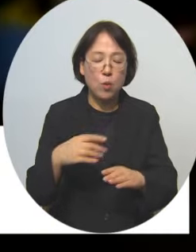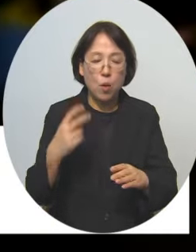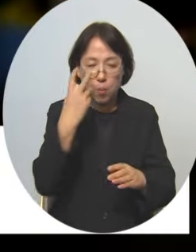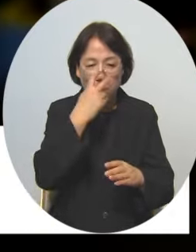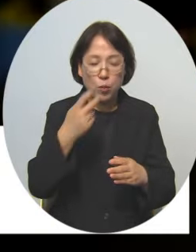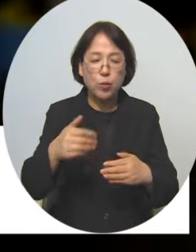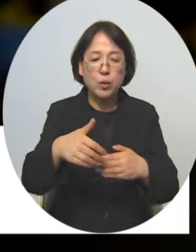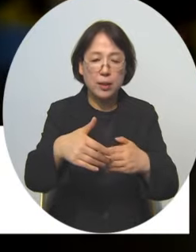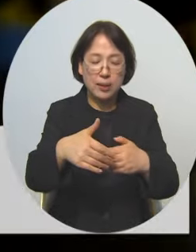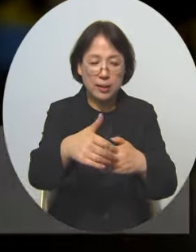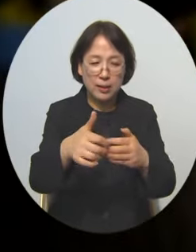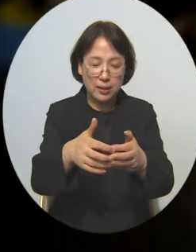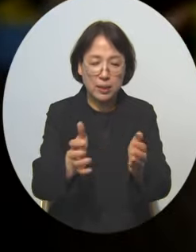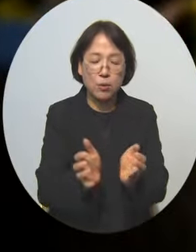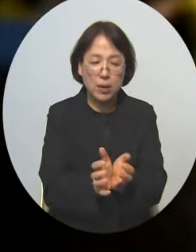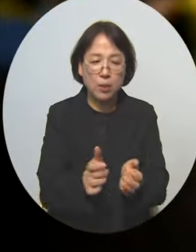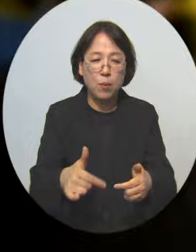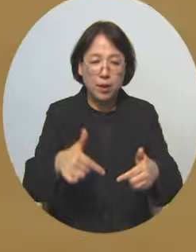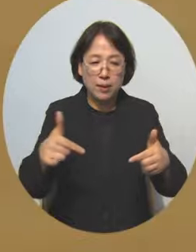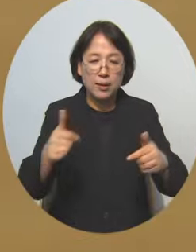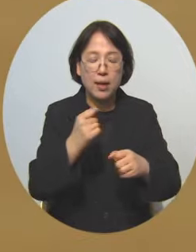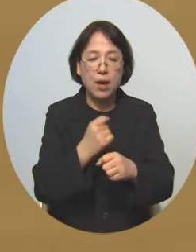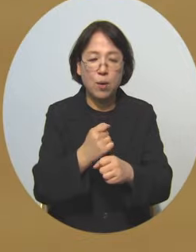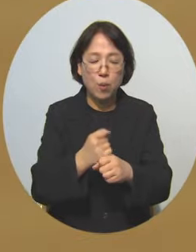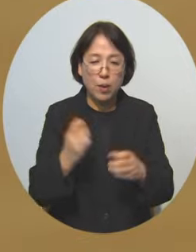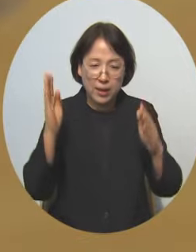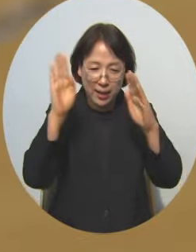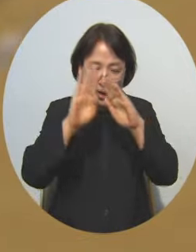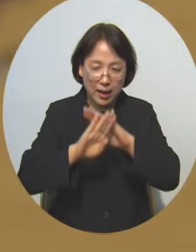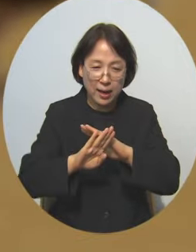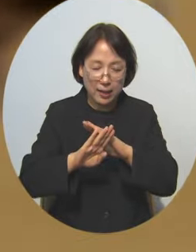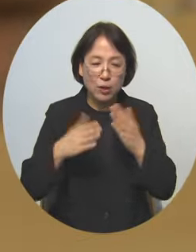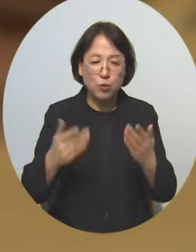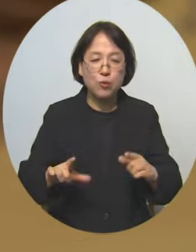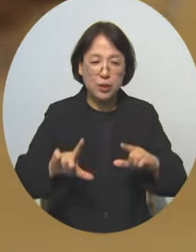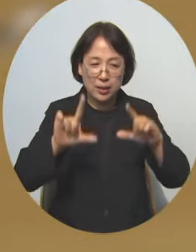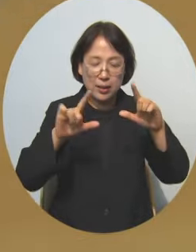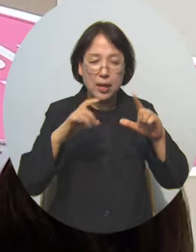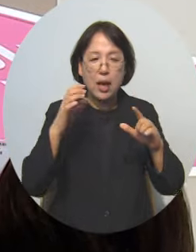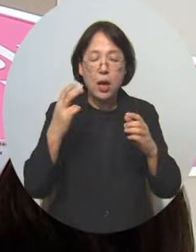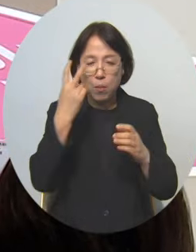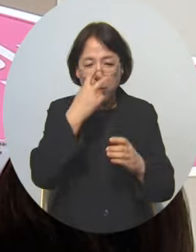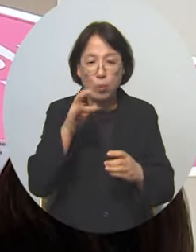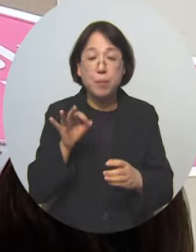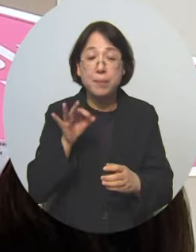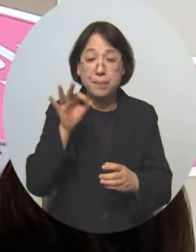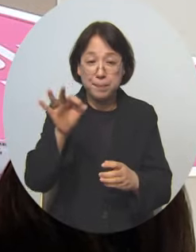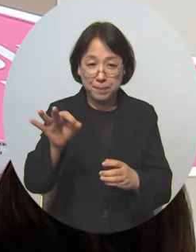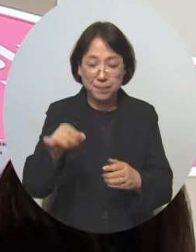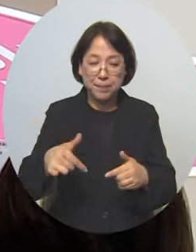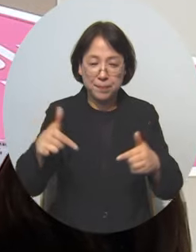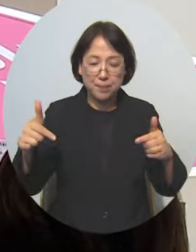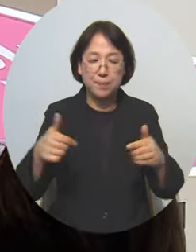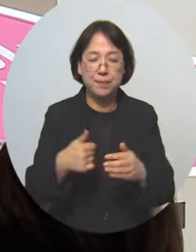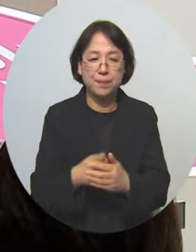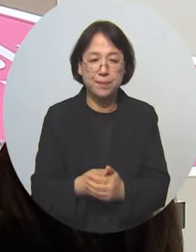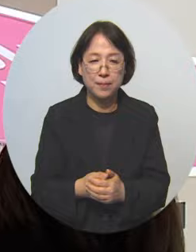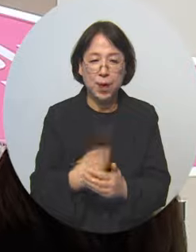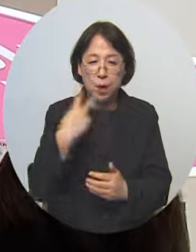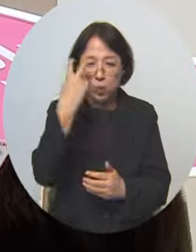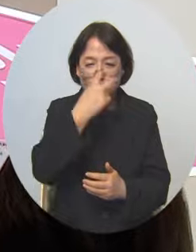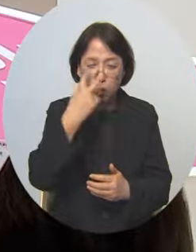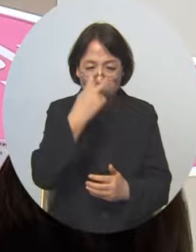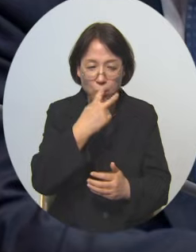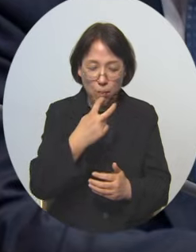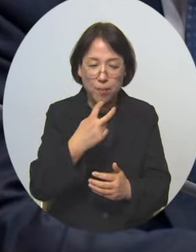야간 연장과 휴일 어린이집을 위한 보육 비용을 지원합니다. 이 밖에도 2027년까지 30만 가구를 목표로 돌봄이